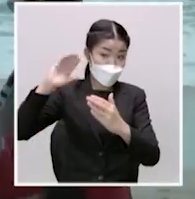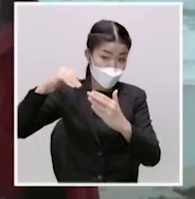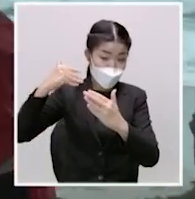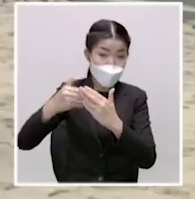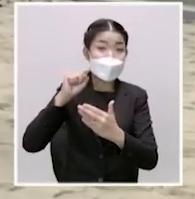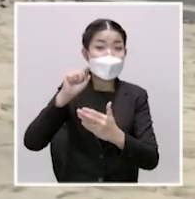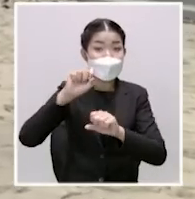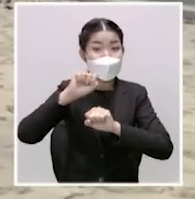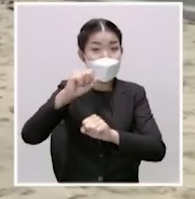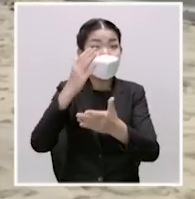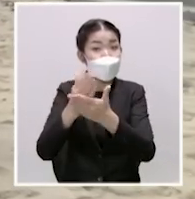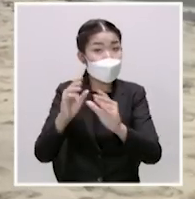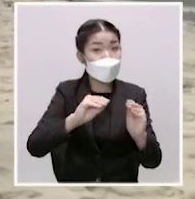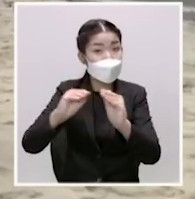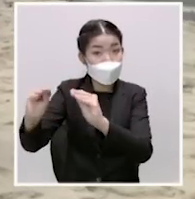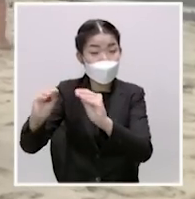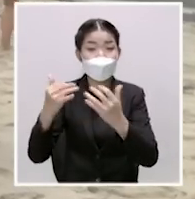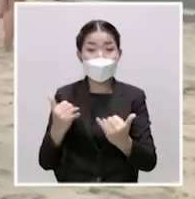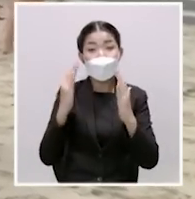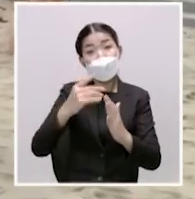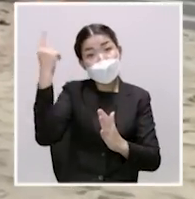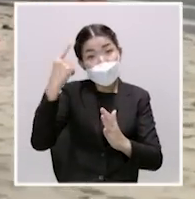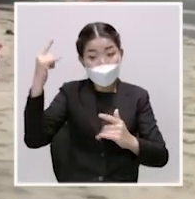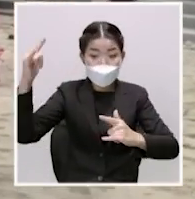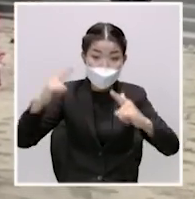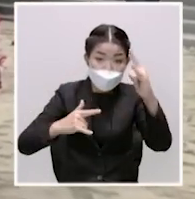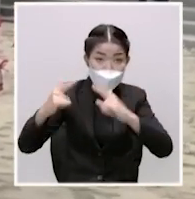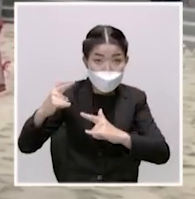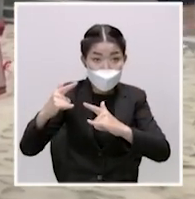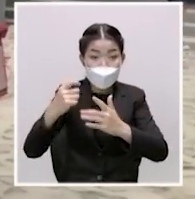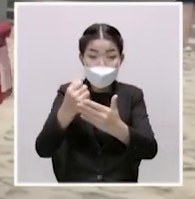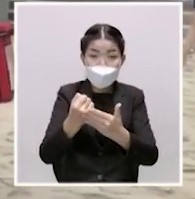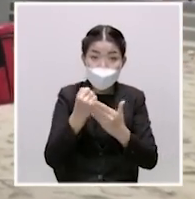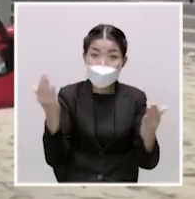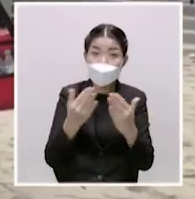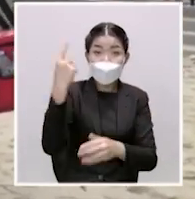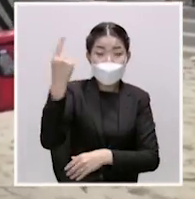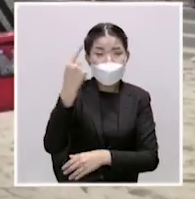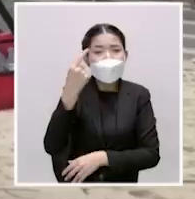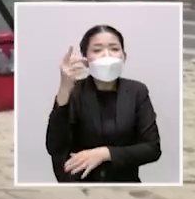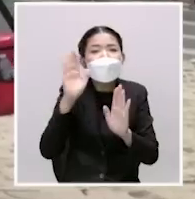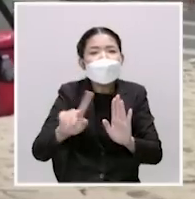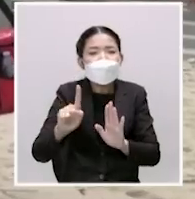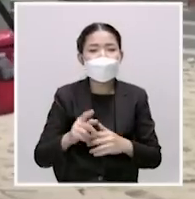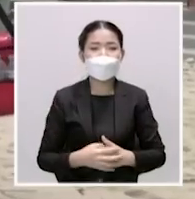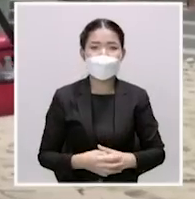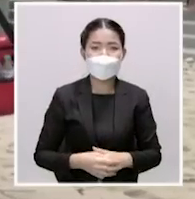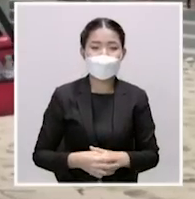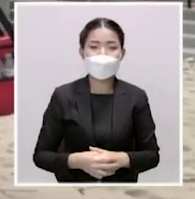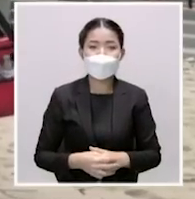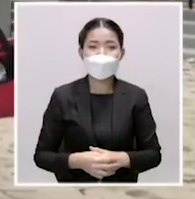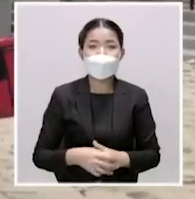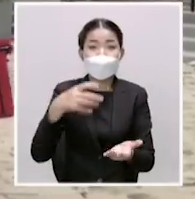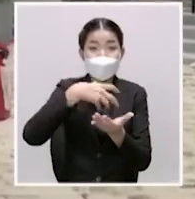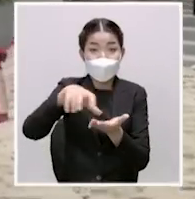ที่ประกาศยกเลิกไปชะลอไปก่อนเนี่ยค่ะยอดของนักท่องเที่ยวที่เข้ามาแล้วก็เป็นผลดีต่อภาคการท่องเที่ยวในช่วงเวลานั้นเป็นอย่างไรบ้างคะ